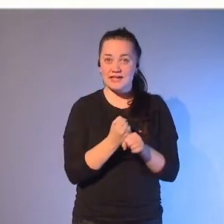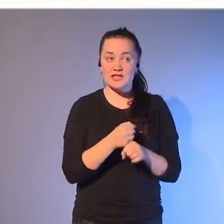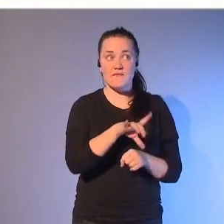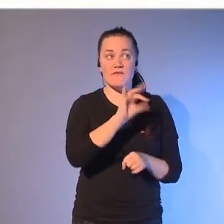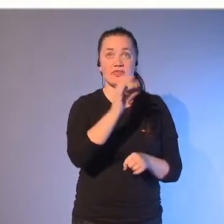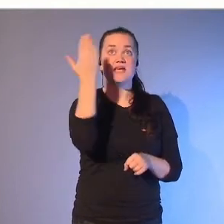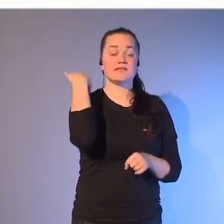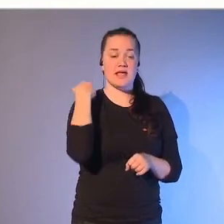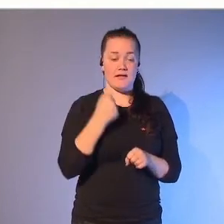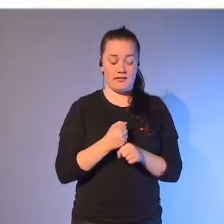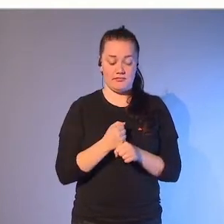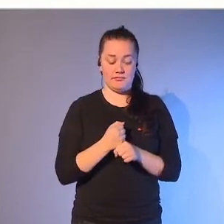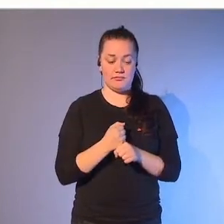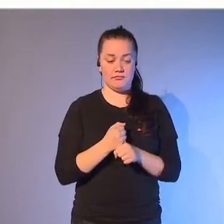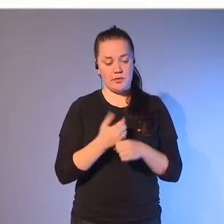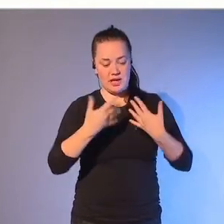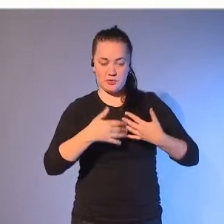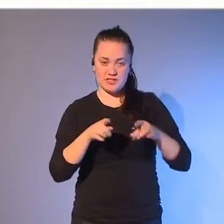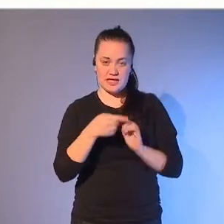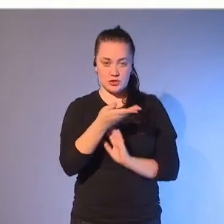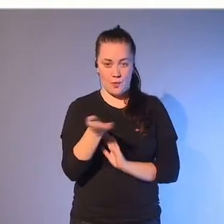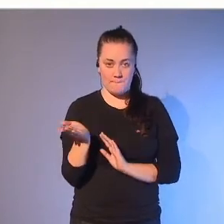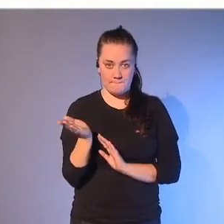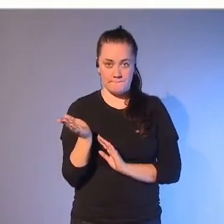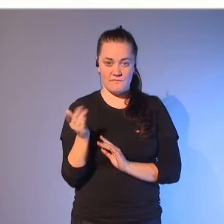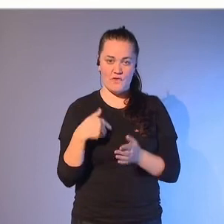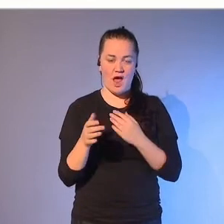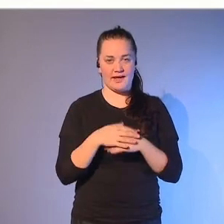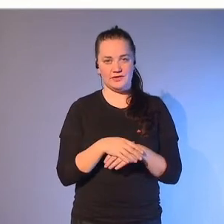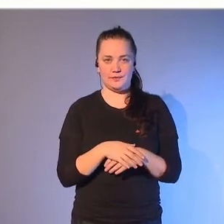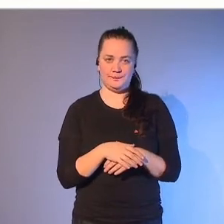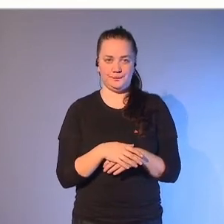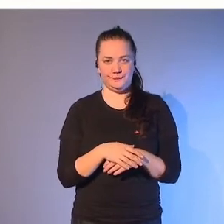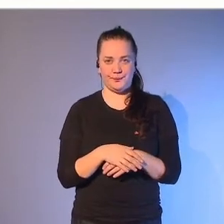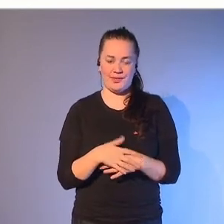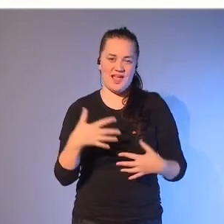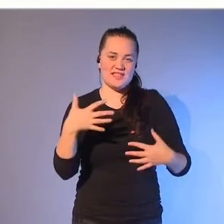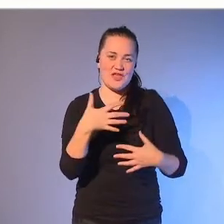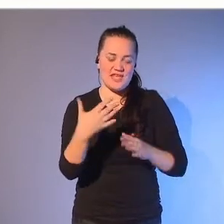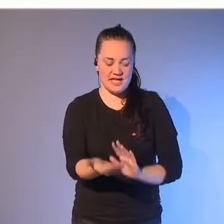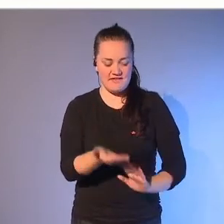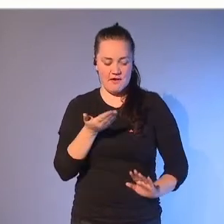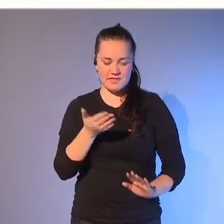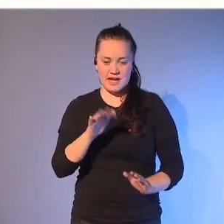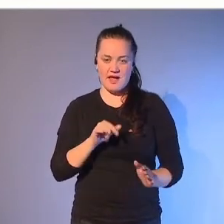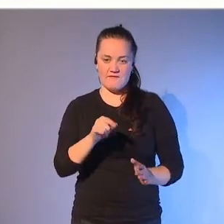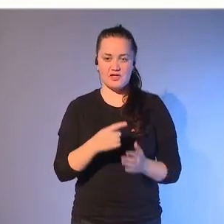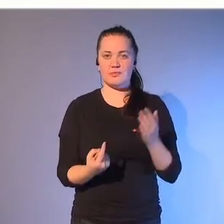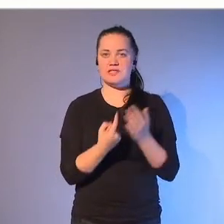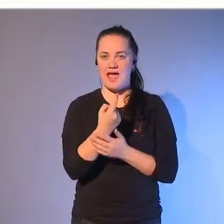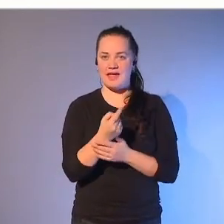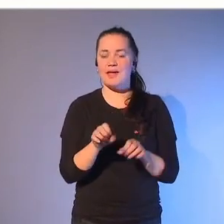da til å produsere dette her for å lave en satirisk fremstilling av hva er det som foregår i